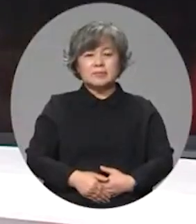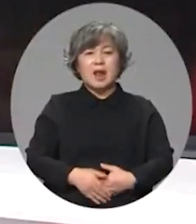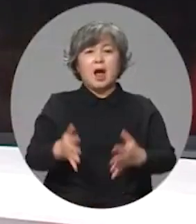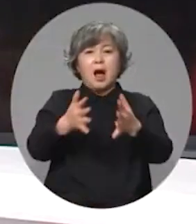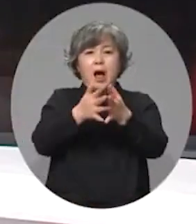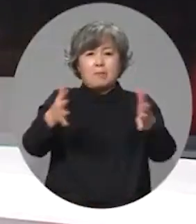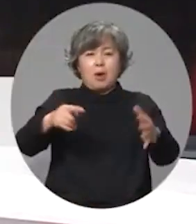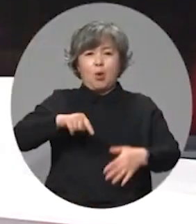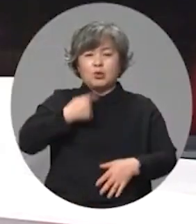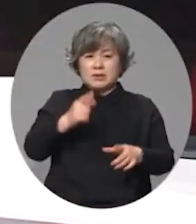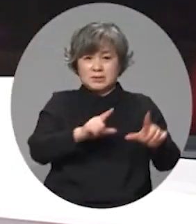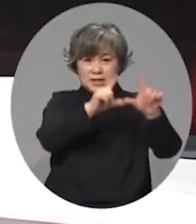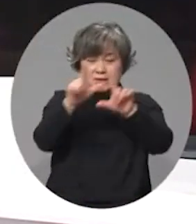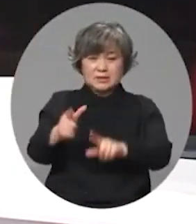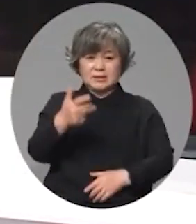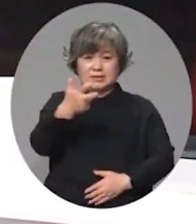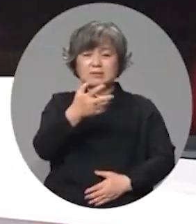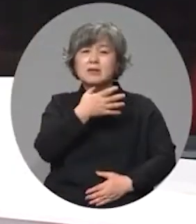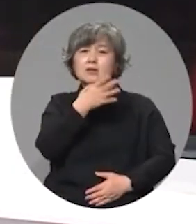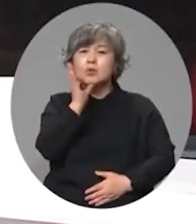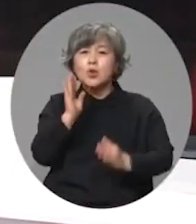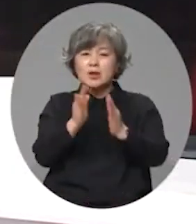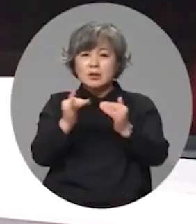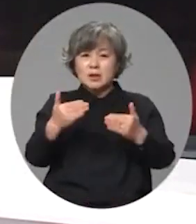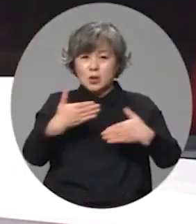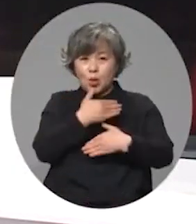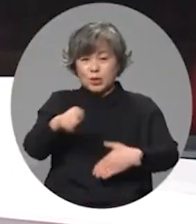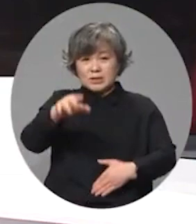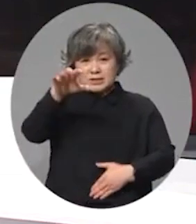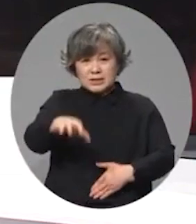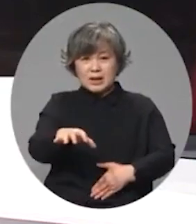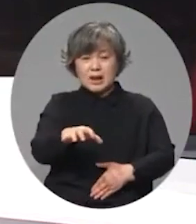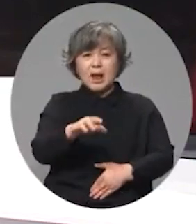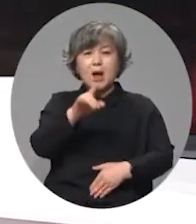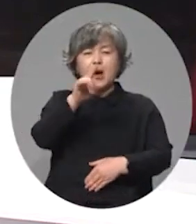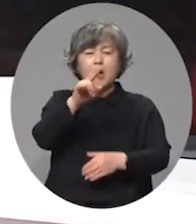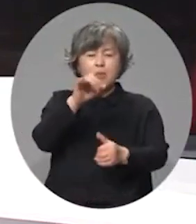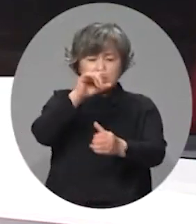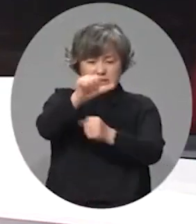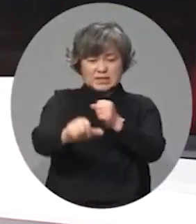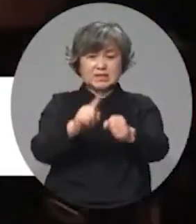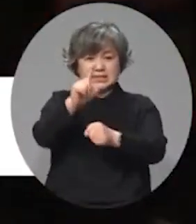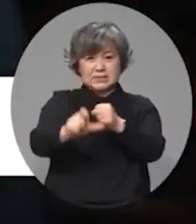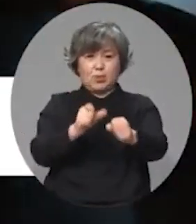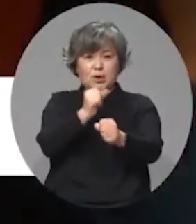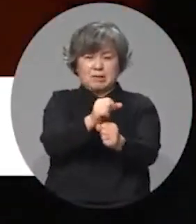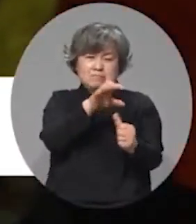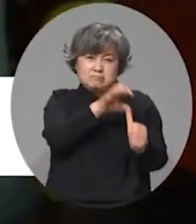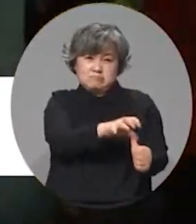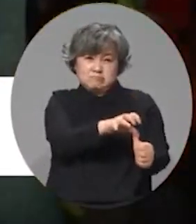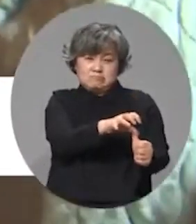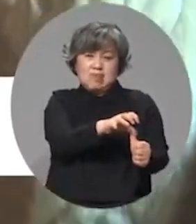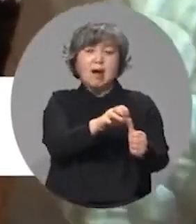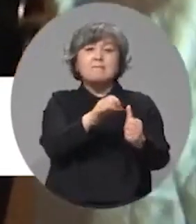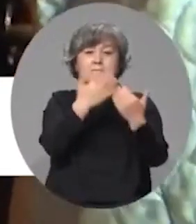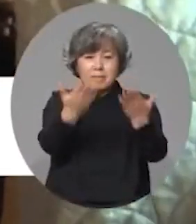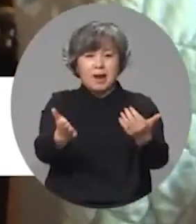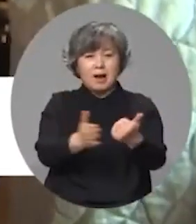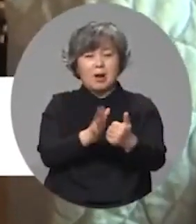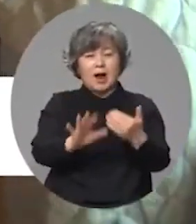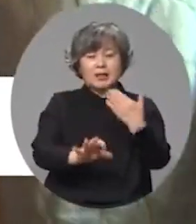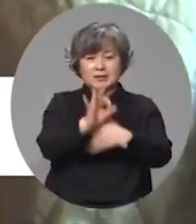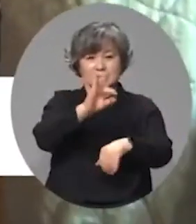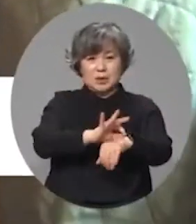아파트에서 혼자 살던 70대 노인이 욕실에 갇혔다가 15일 만에 구조됐습니다 액상 소방서에 따르면 오늘 오전 10시